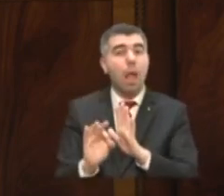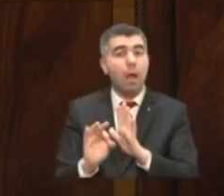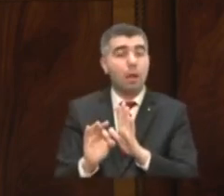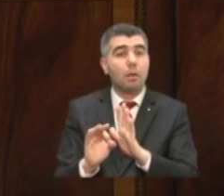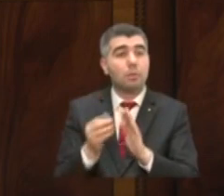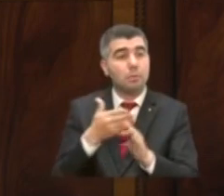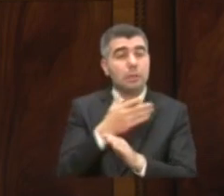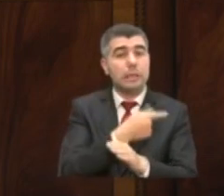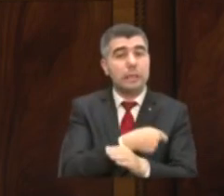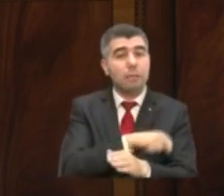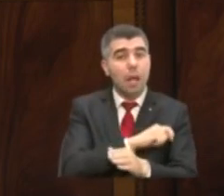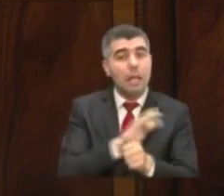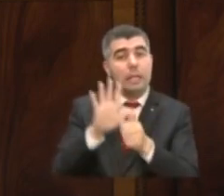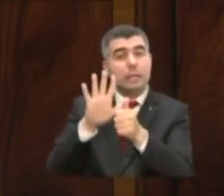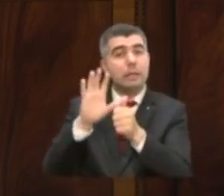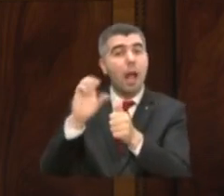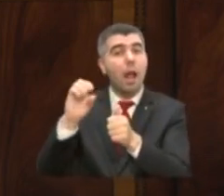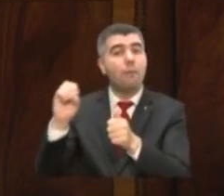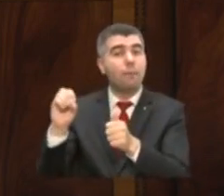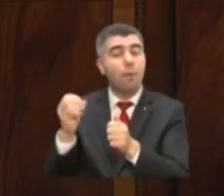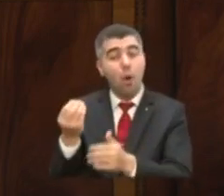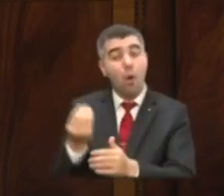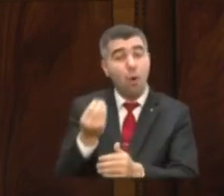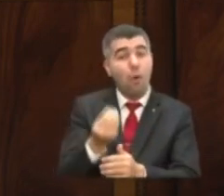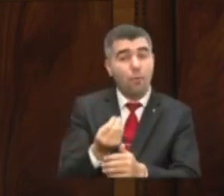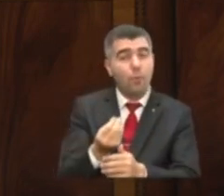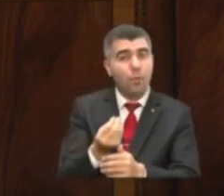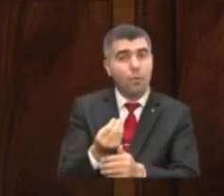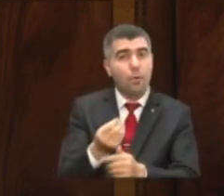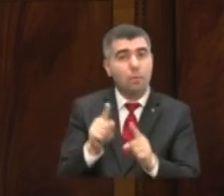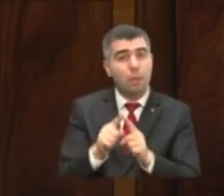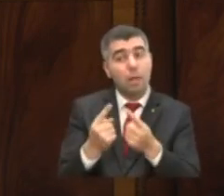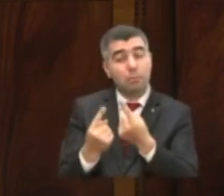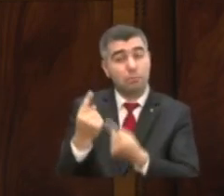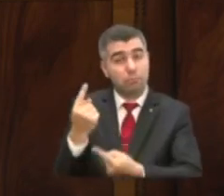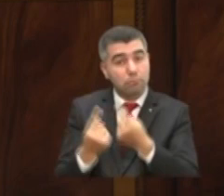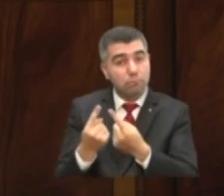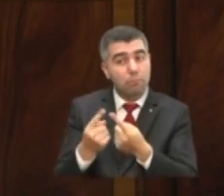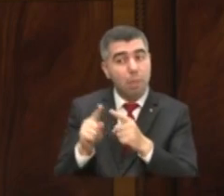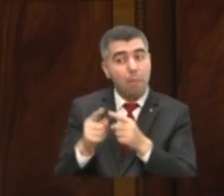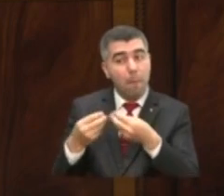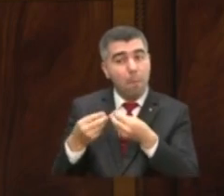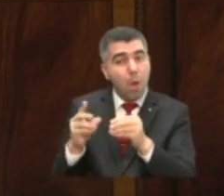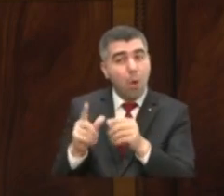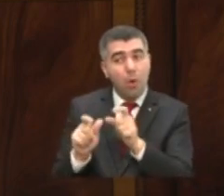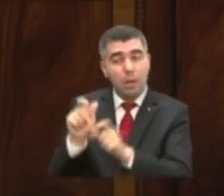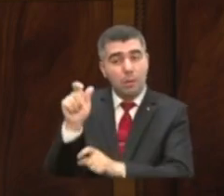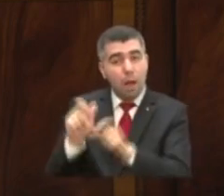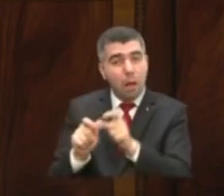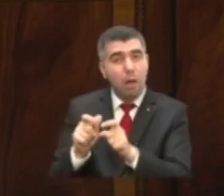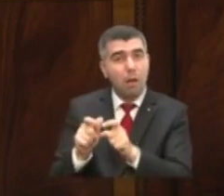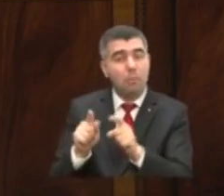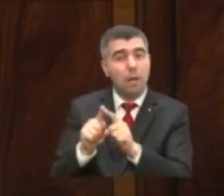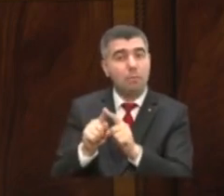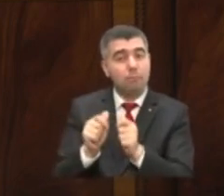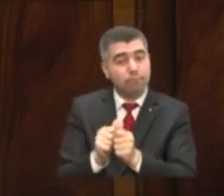إسبانيا يقارب عددهم 6000 طفل، ومع ما قد يتعرضون له من ظواهر الاتجار بالبشر من فيها الاستغلال